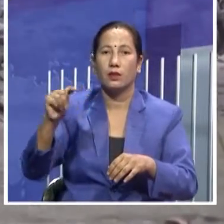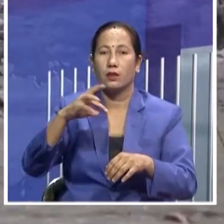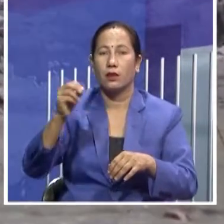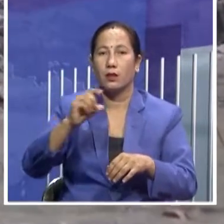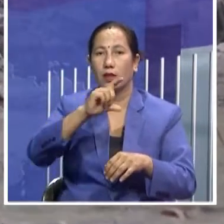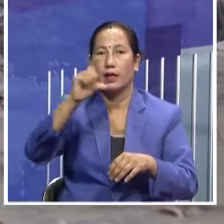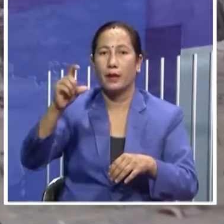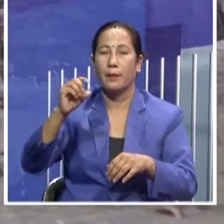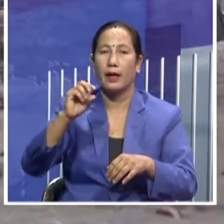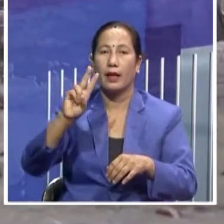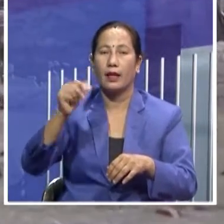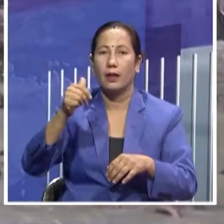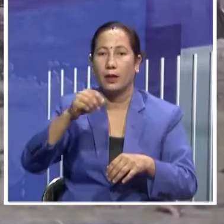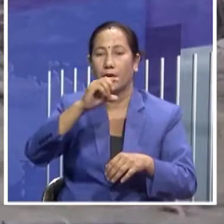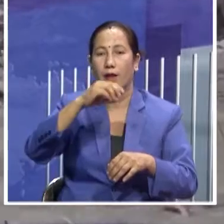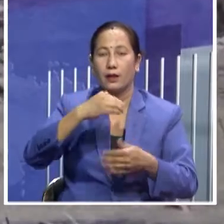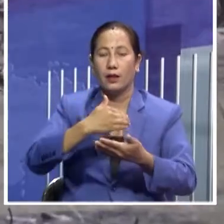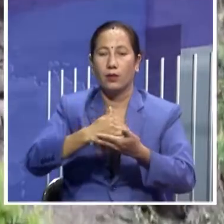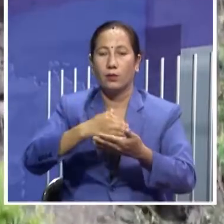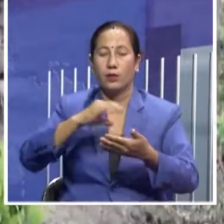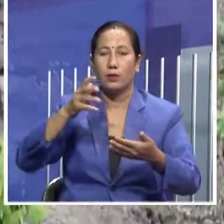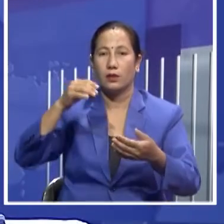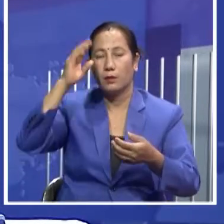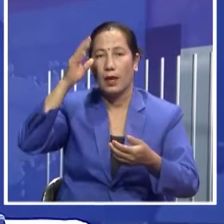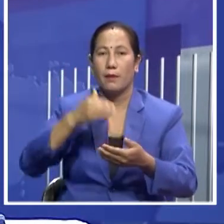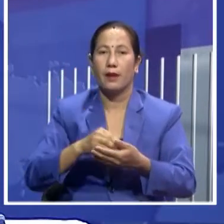नेपाल टेलिभिजन, लुम्बिनी प्रदेश, पाल्पा।